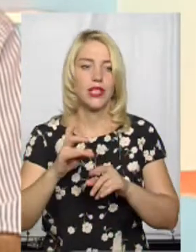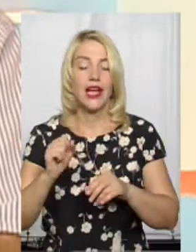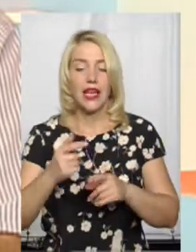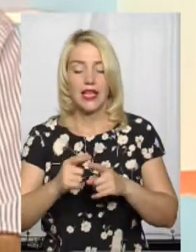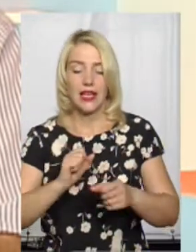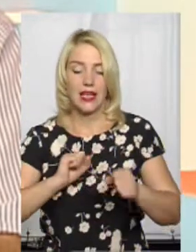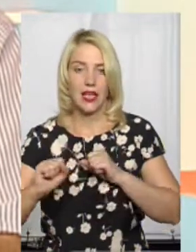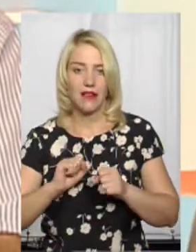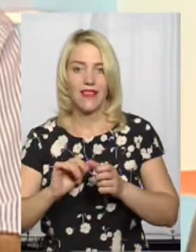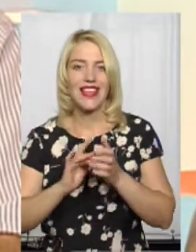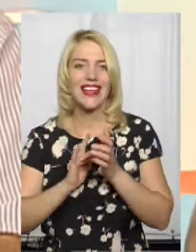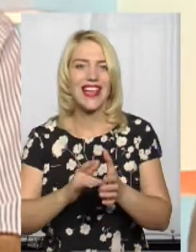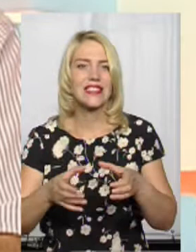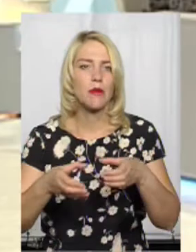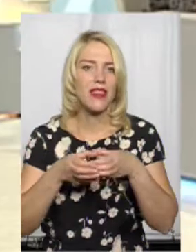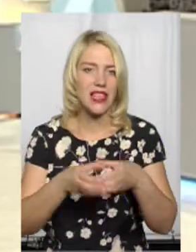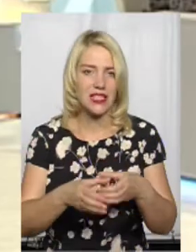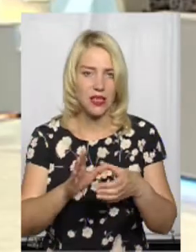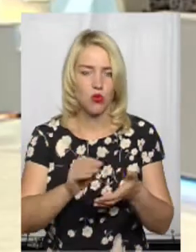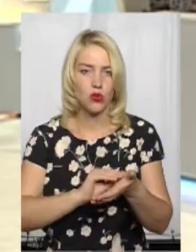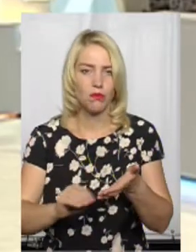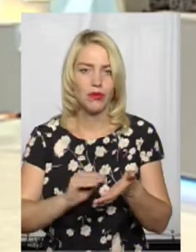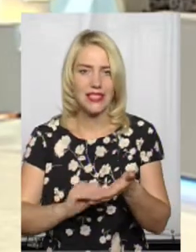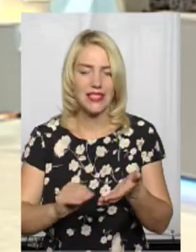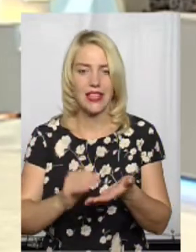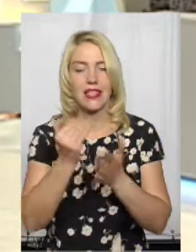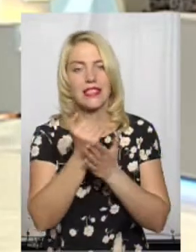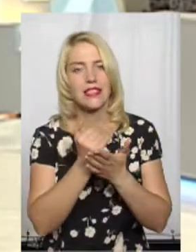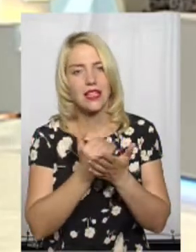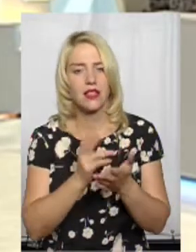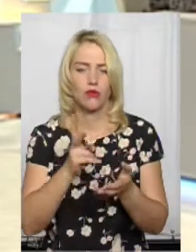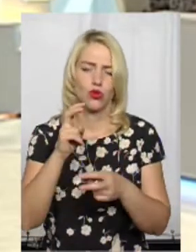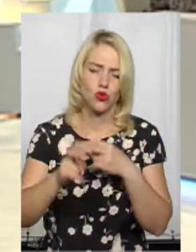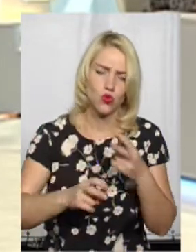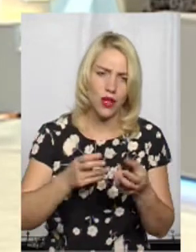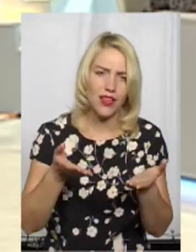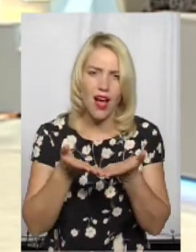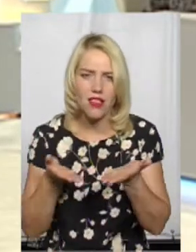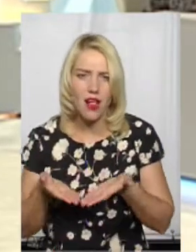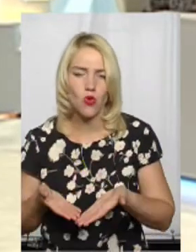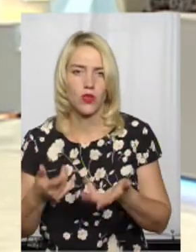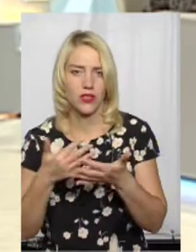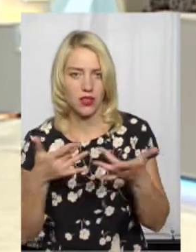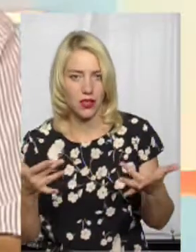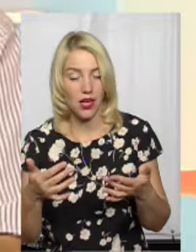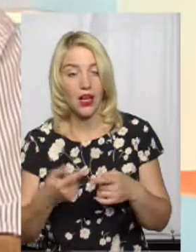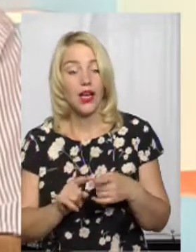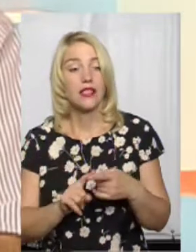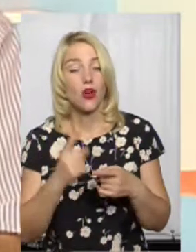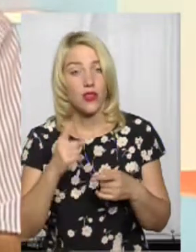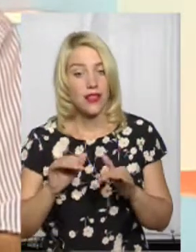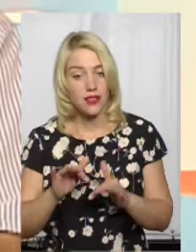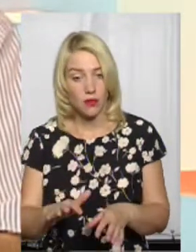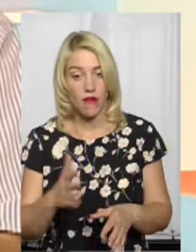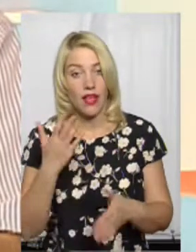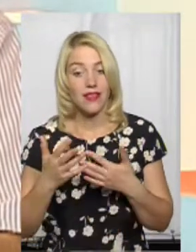керівник експедиції буде писати, скажімо, статті, шукати аналогії і так далі. Це одна справа. Якби ми могли